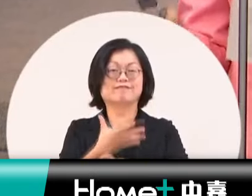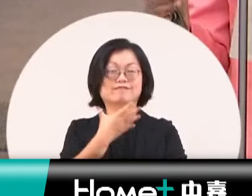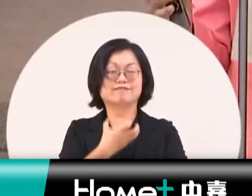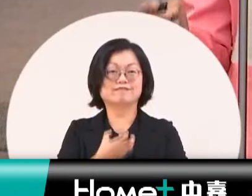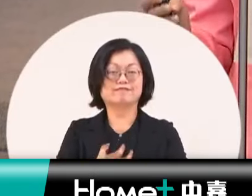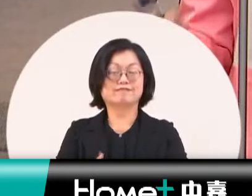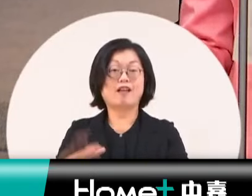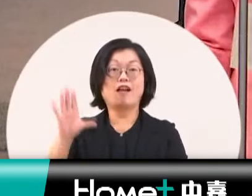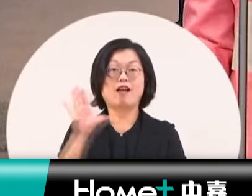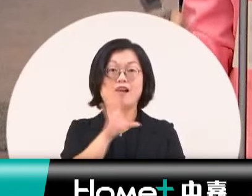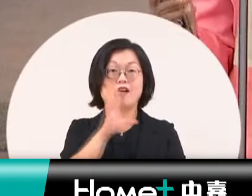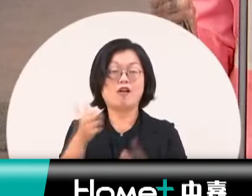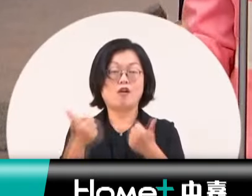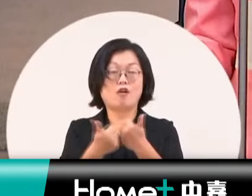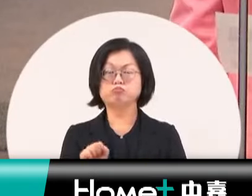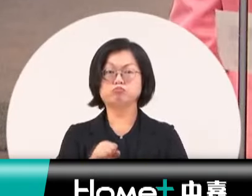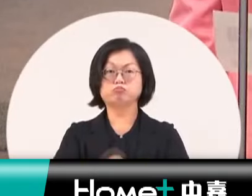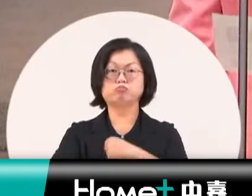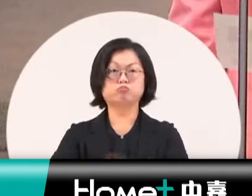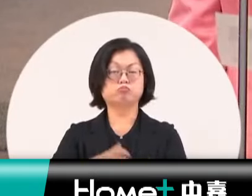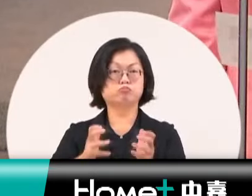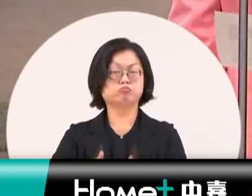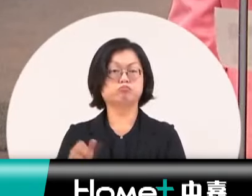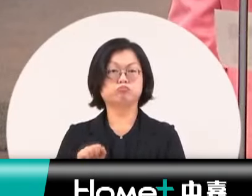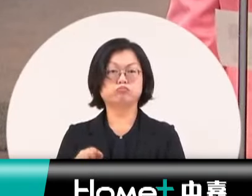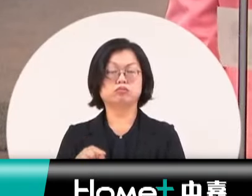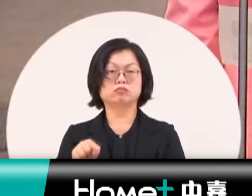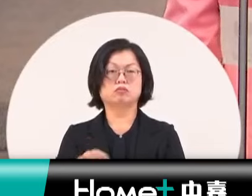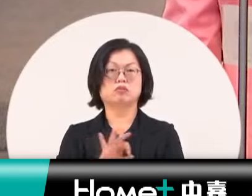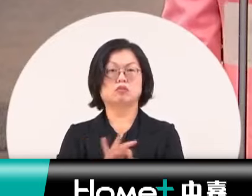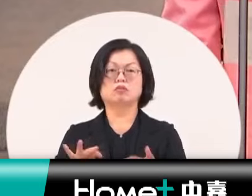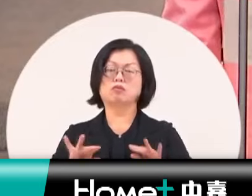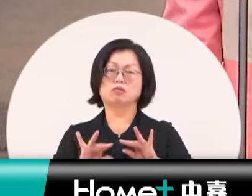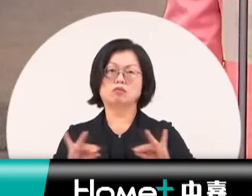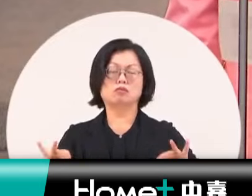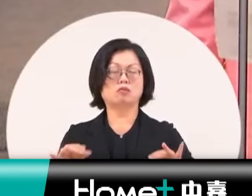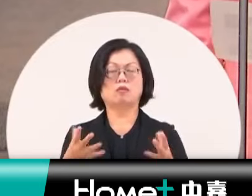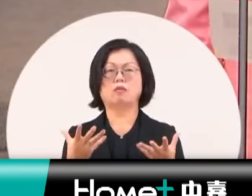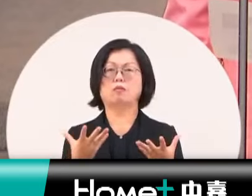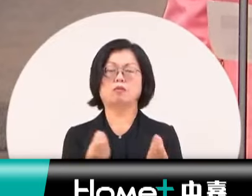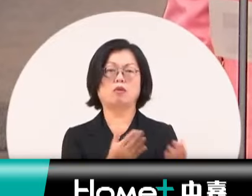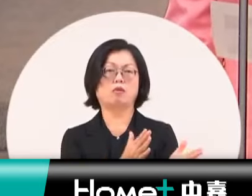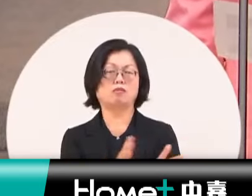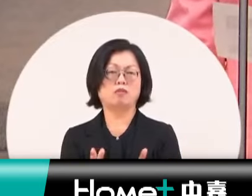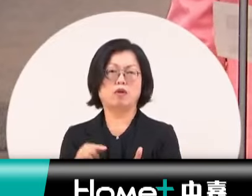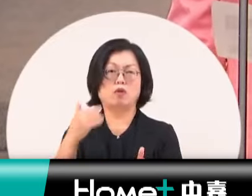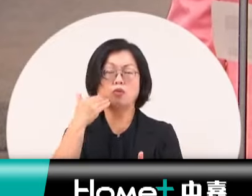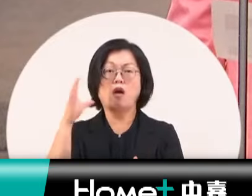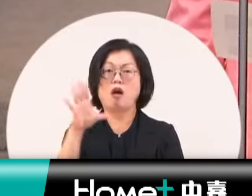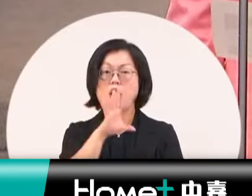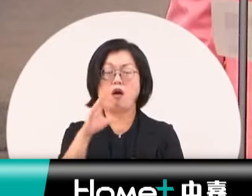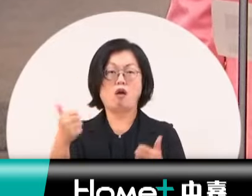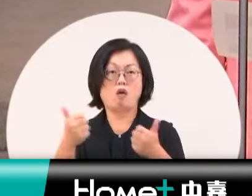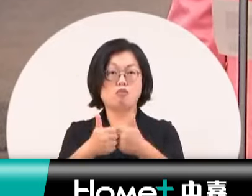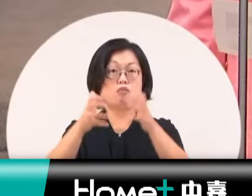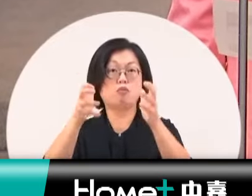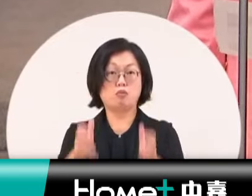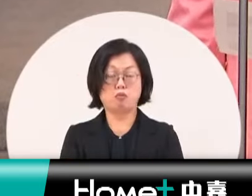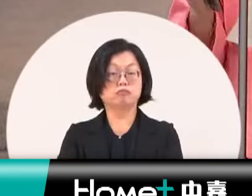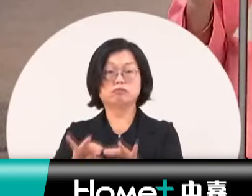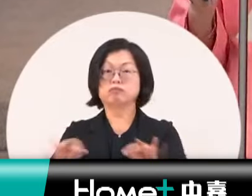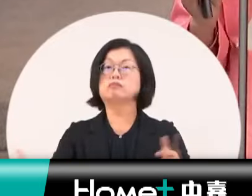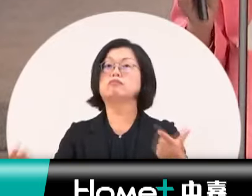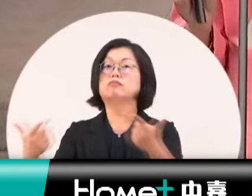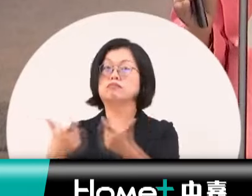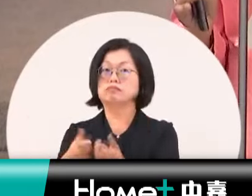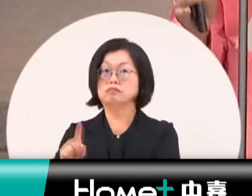讲伫迄 FG 区遐咧，大举办。 是那个用地没有办法符合我们办演唱会，如果要办的话，还要花很多经